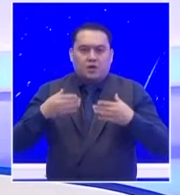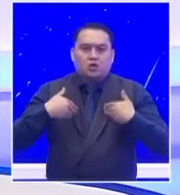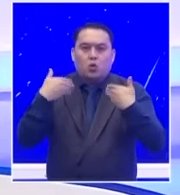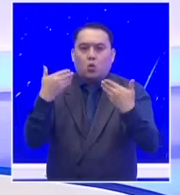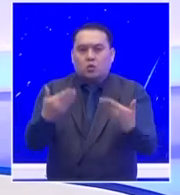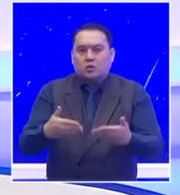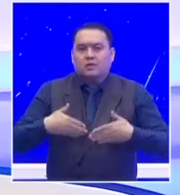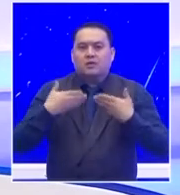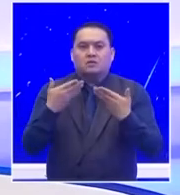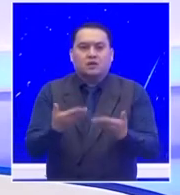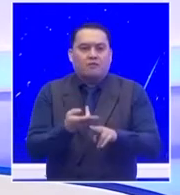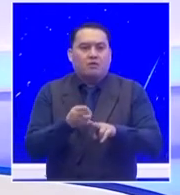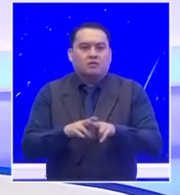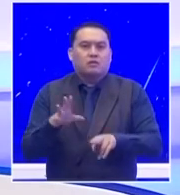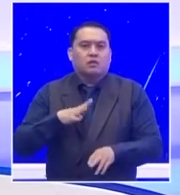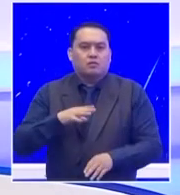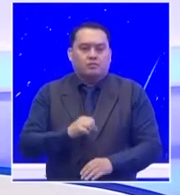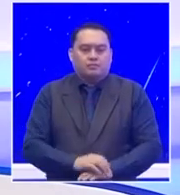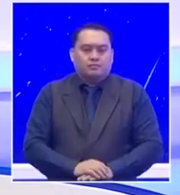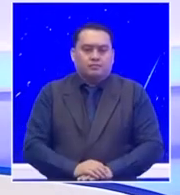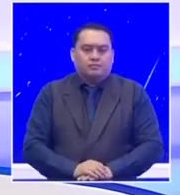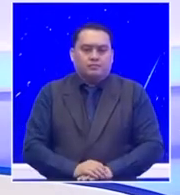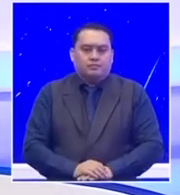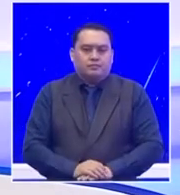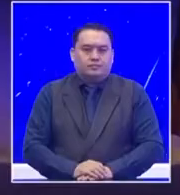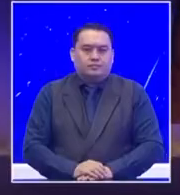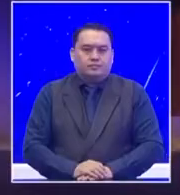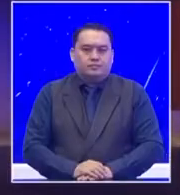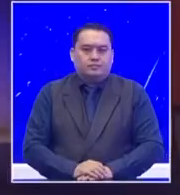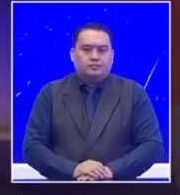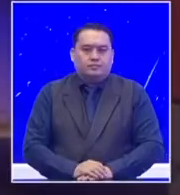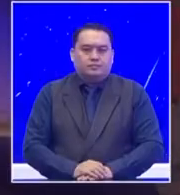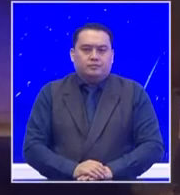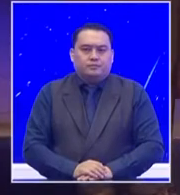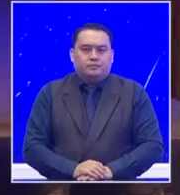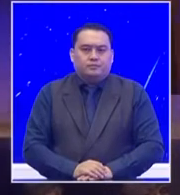бірге әріптесім Кәмшат Мұхамеджан да тамашалап қайтты.